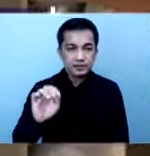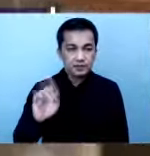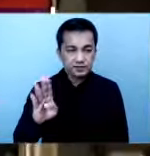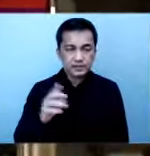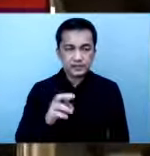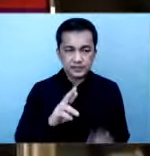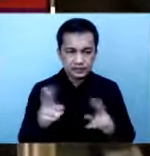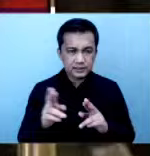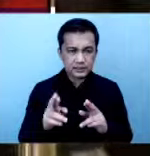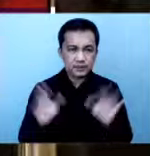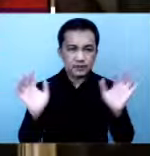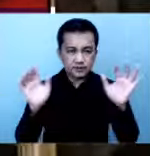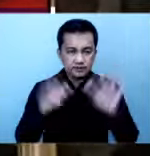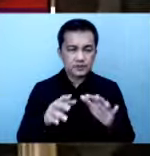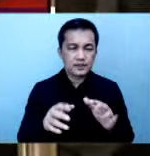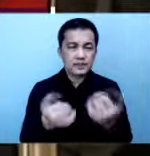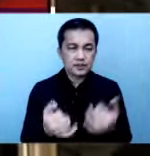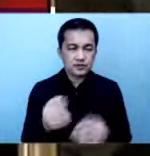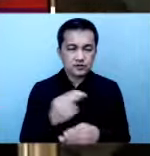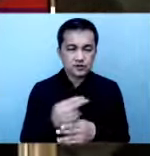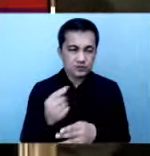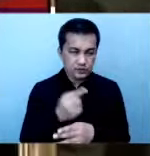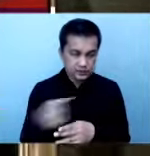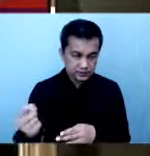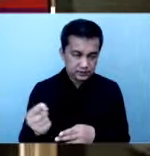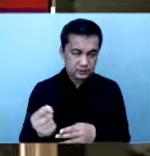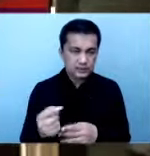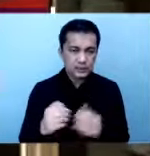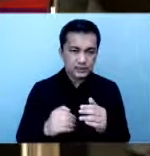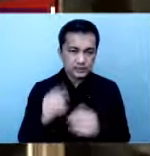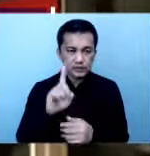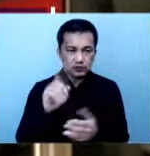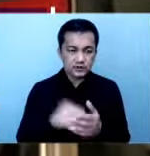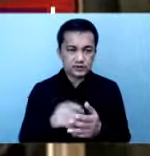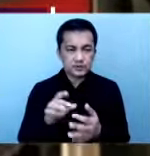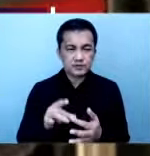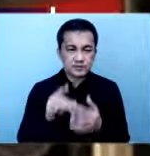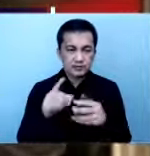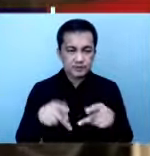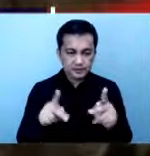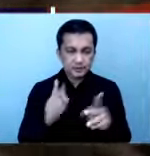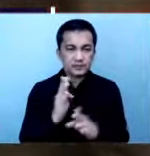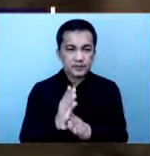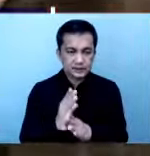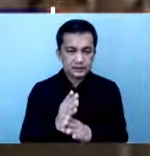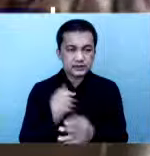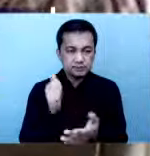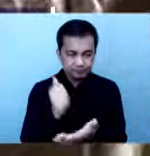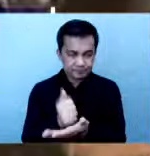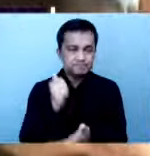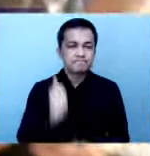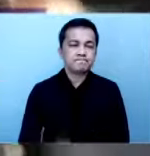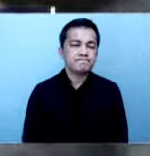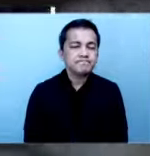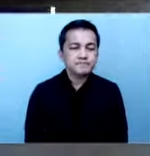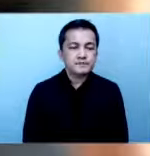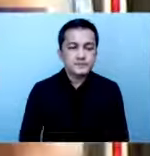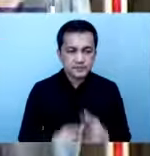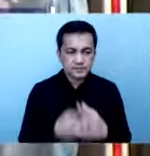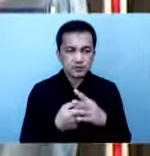mga babiyahe ngayong Semana Santa. Higit 1,000 special permits na mga bus ang inaprubahan nila. Simula sa